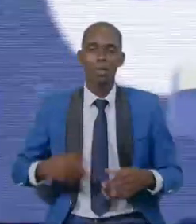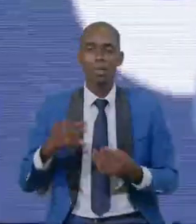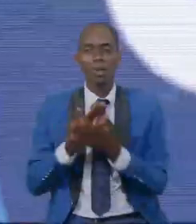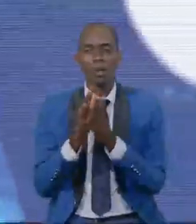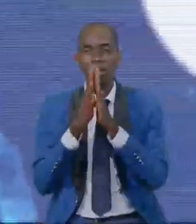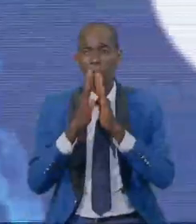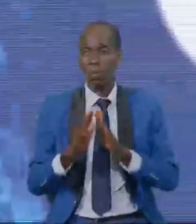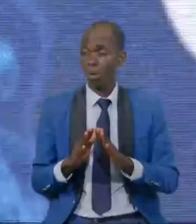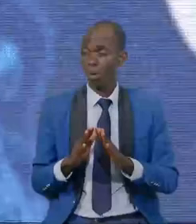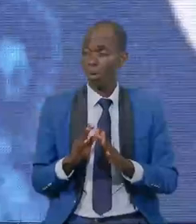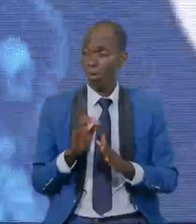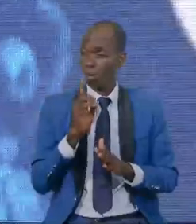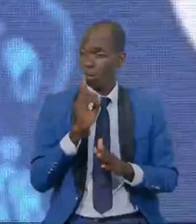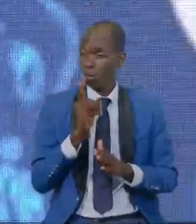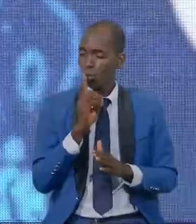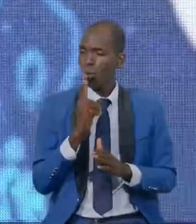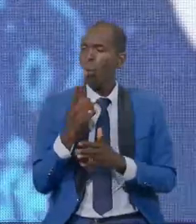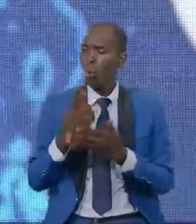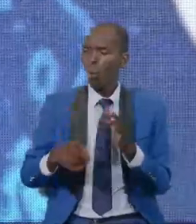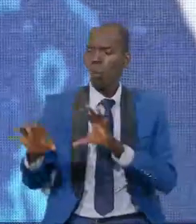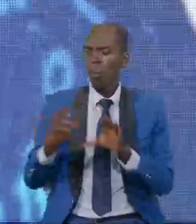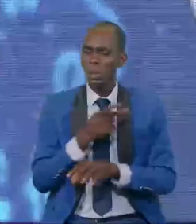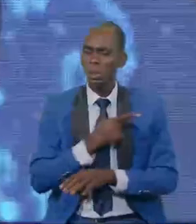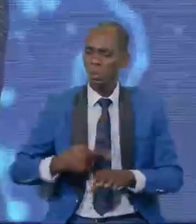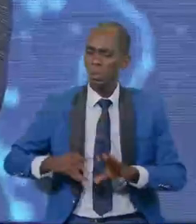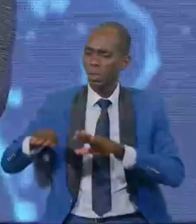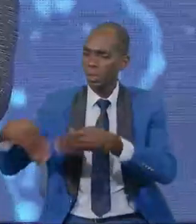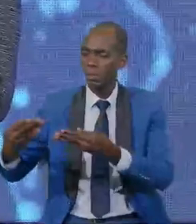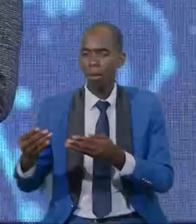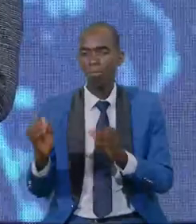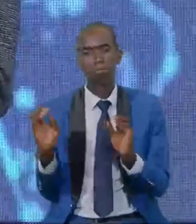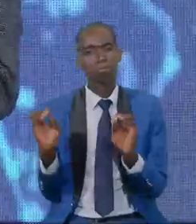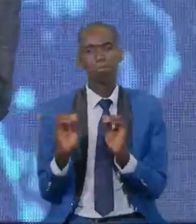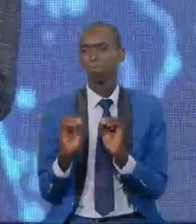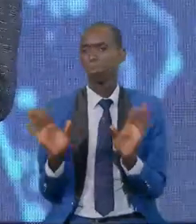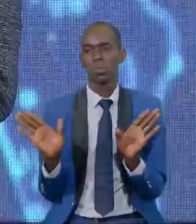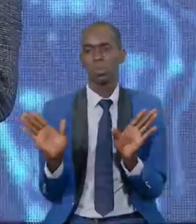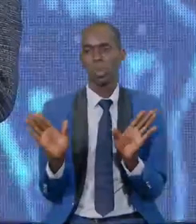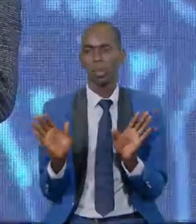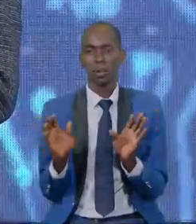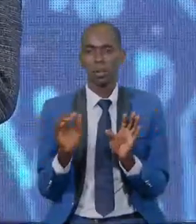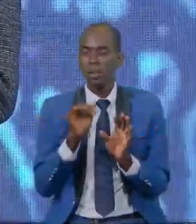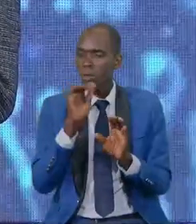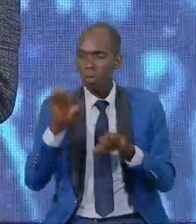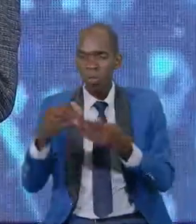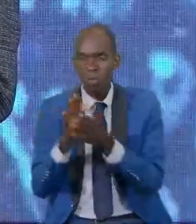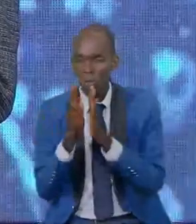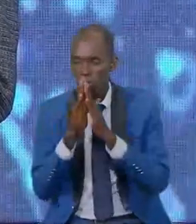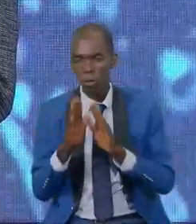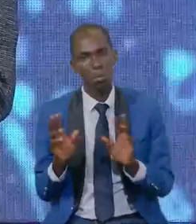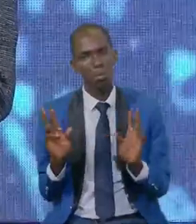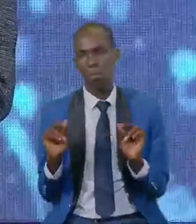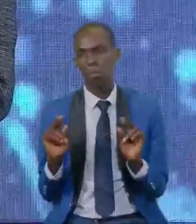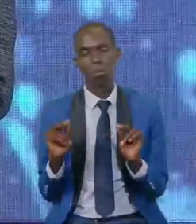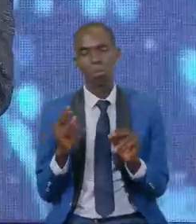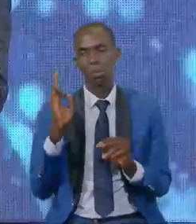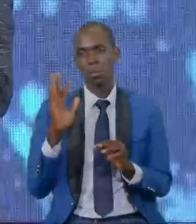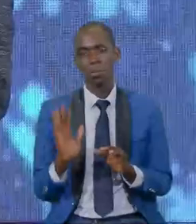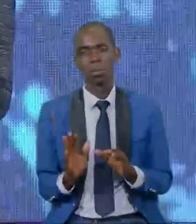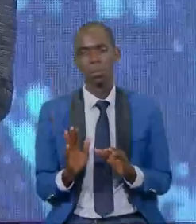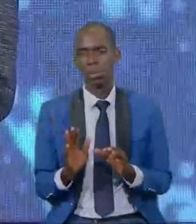paix. Mais qu'a-t-il donné? Il n'y a rien du tout. Ne t'en pas donné la paix? Non,